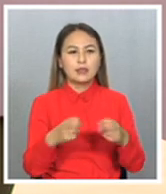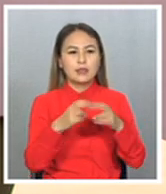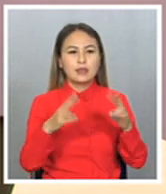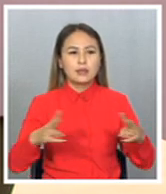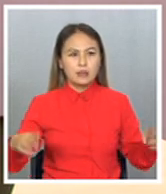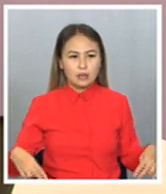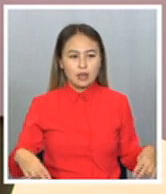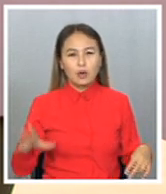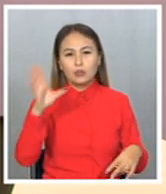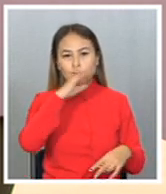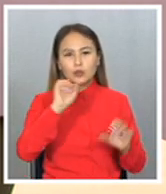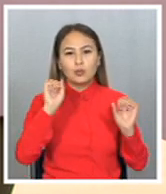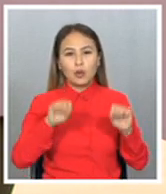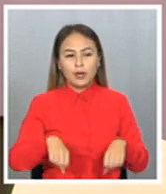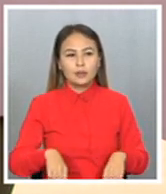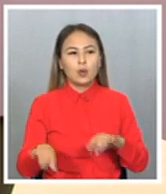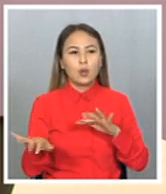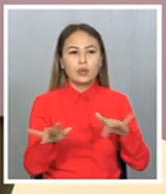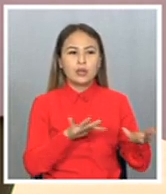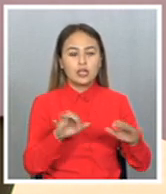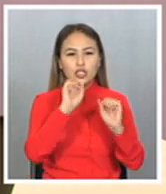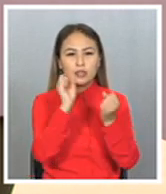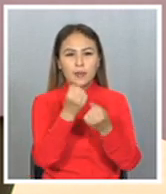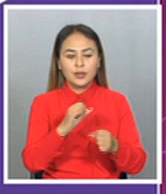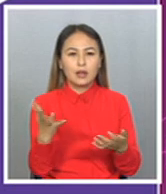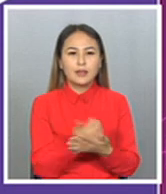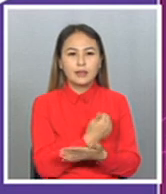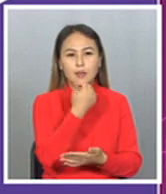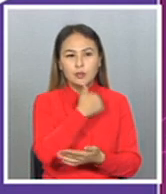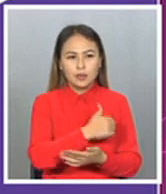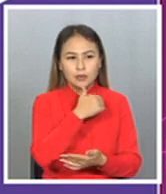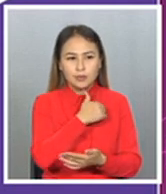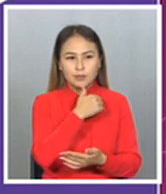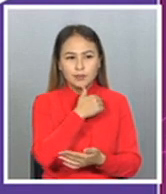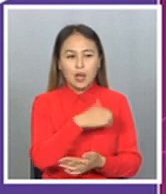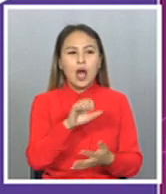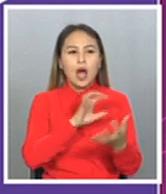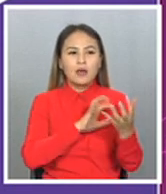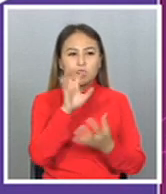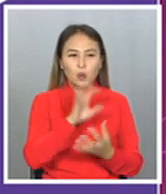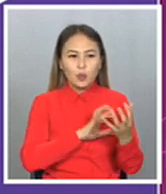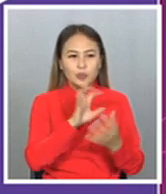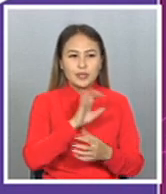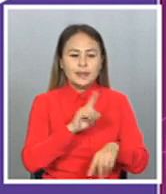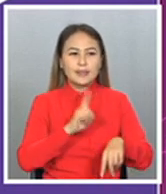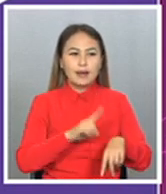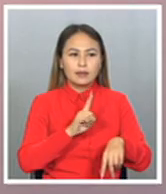нысандардың мүмкін болатын қозғалыс жылдамдығын анықтап алайық. Автобус